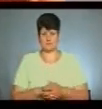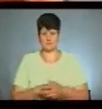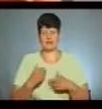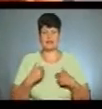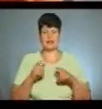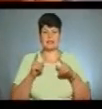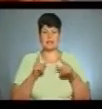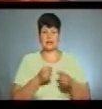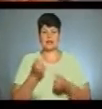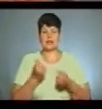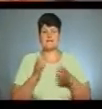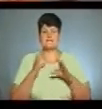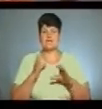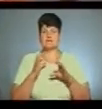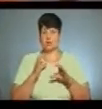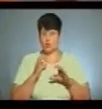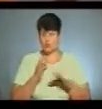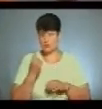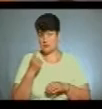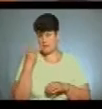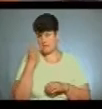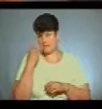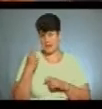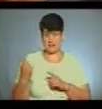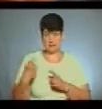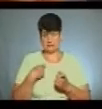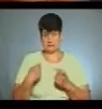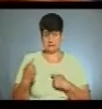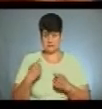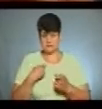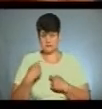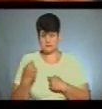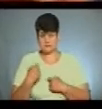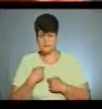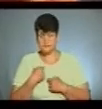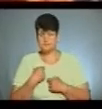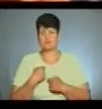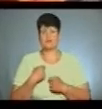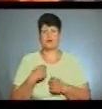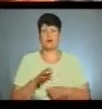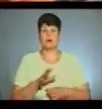їхала в автобусі, і якийсь п'яний до мене пристав. І була